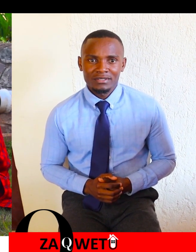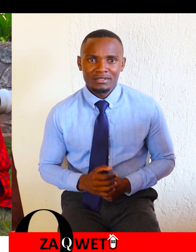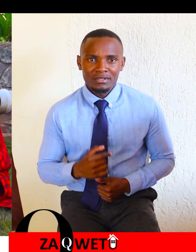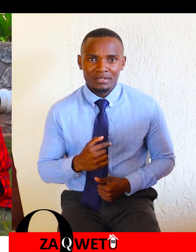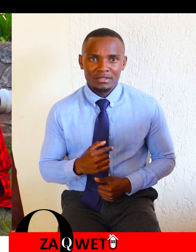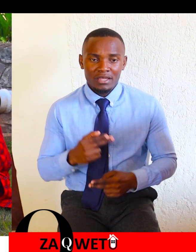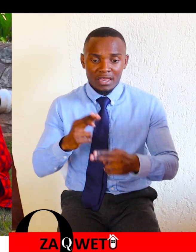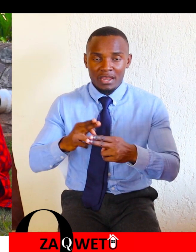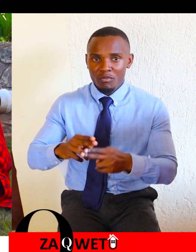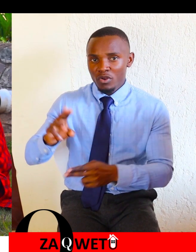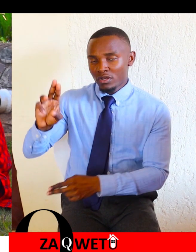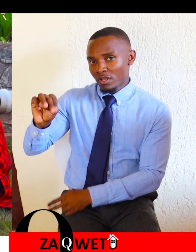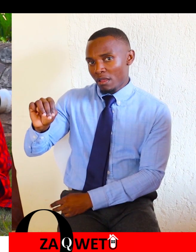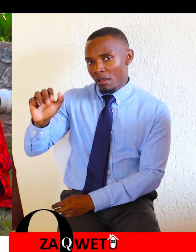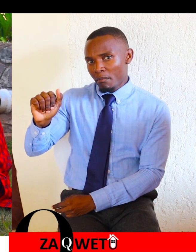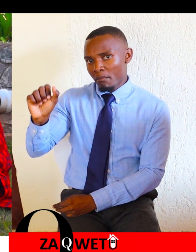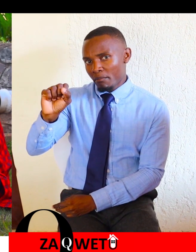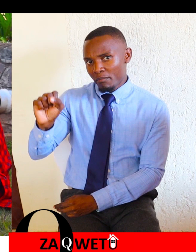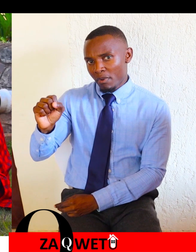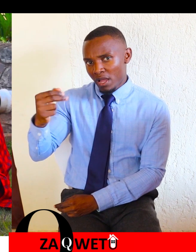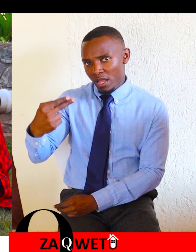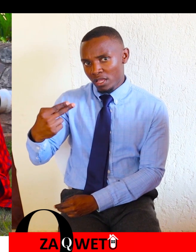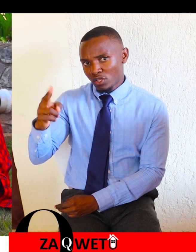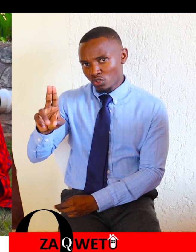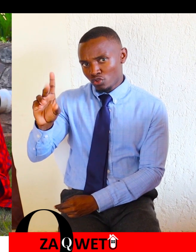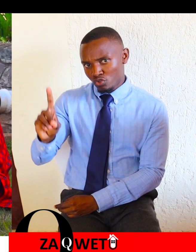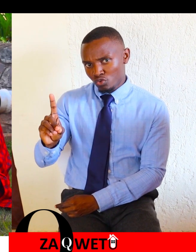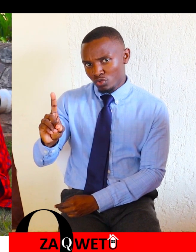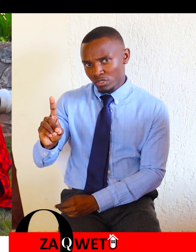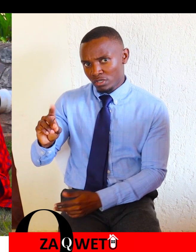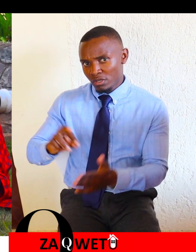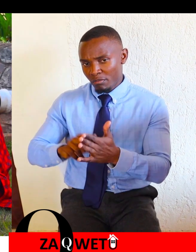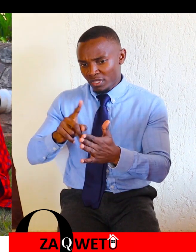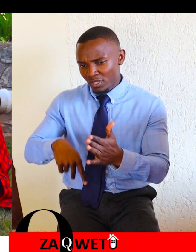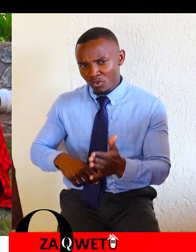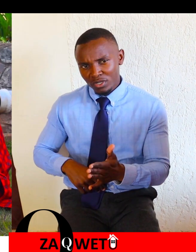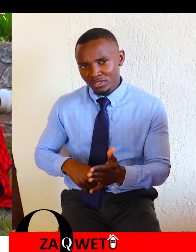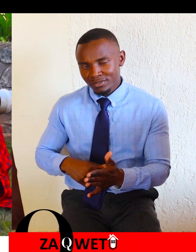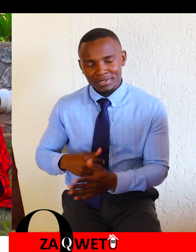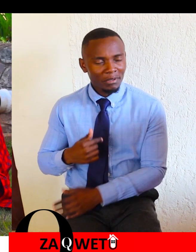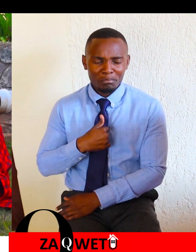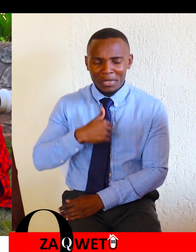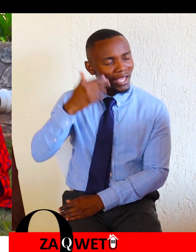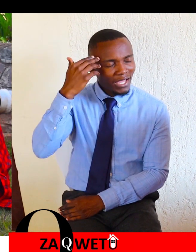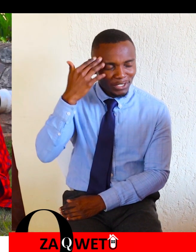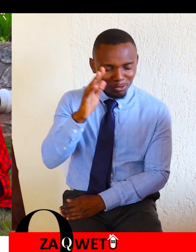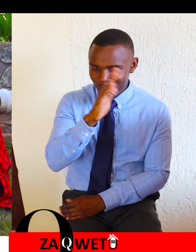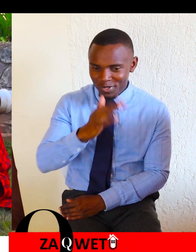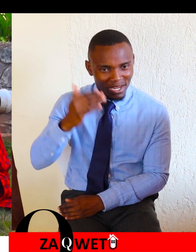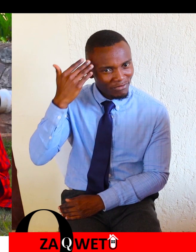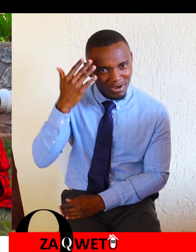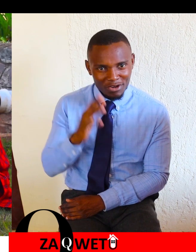ama haifai? No, naweza kusema naitwa Masud. Masud. Maanisha nini? Mimi jamani hata